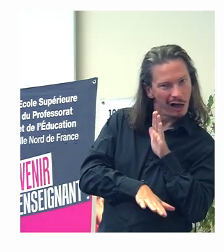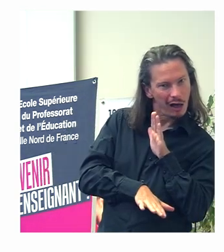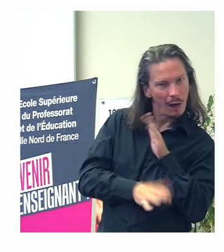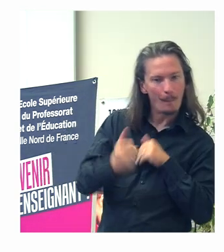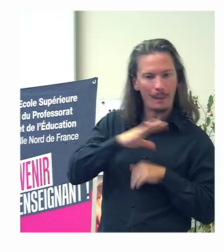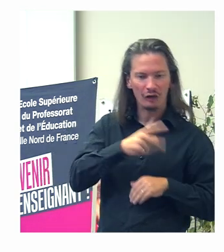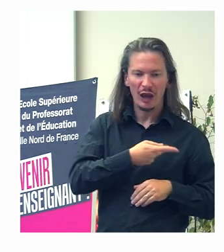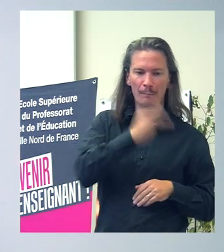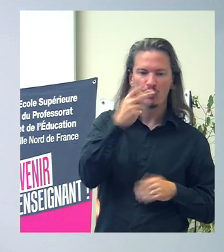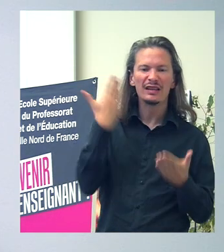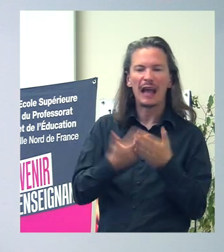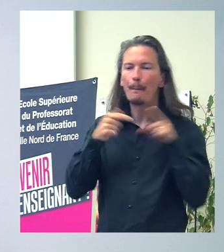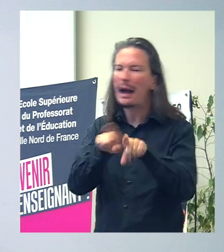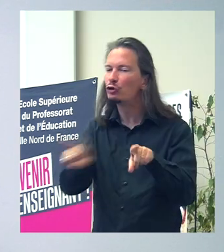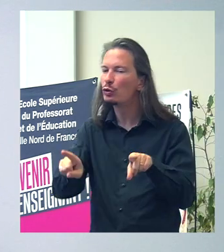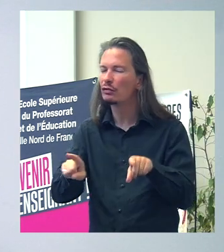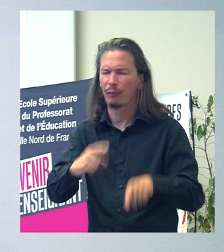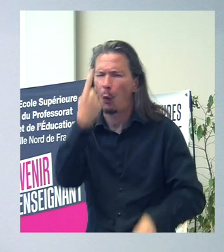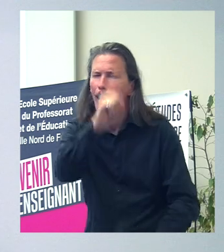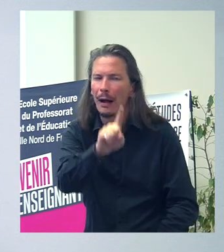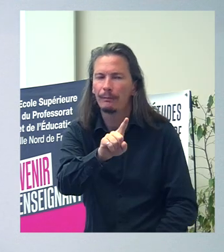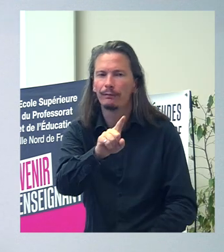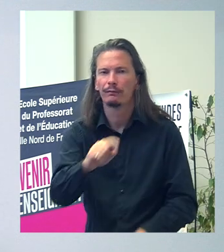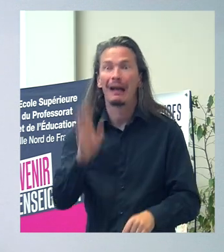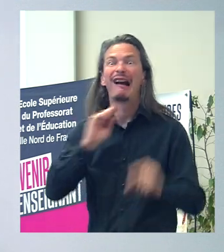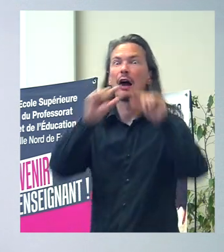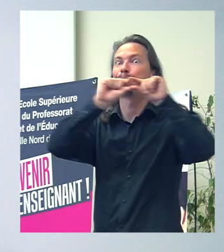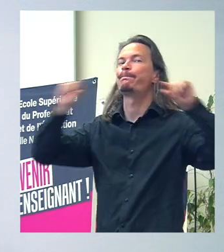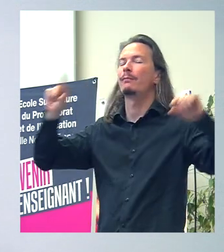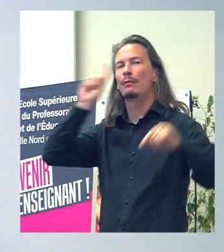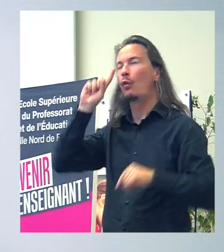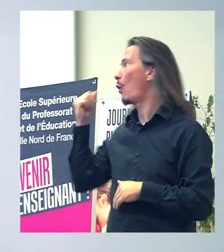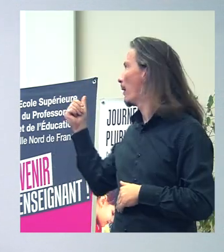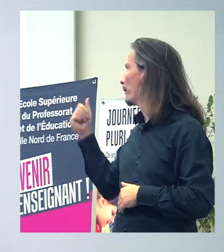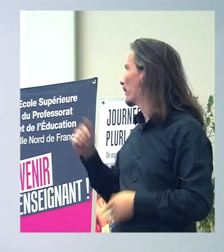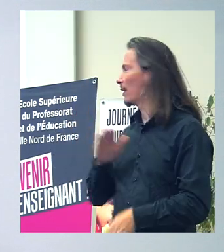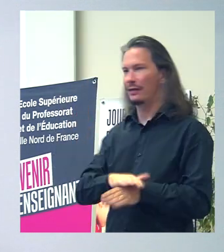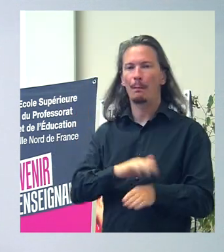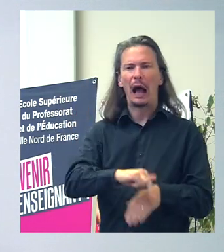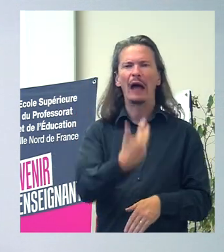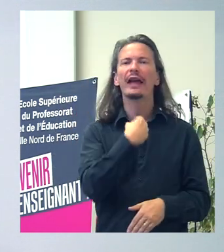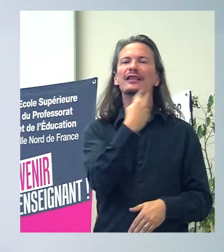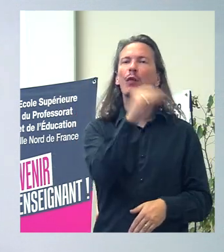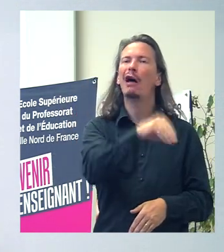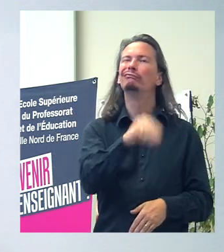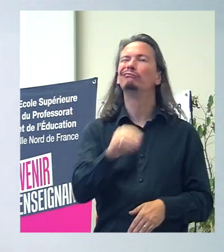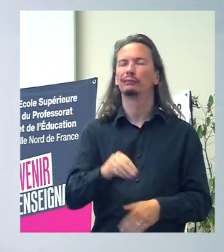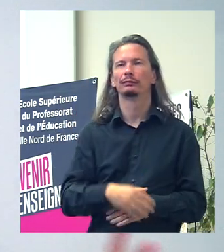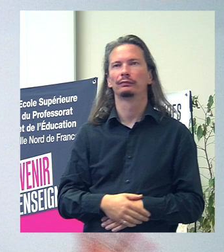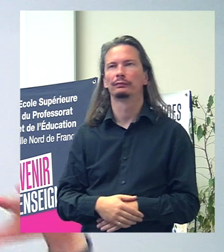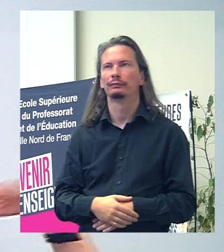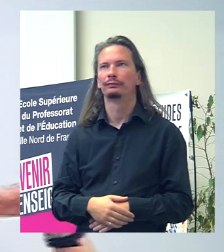tu as plus. Et vous voyez que c'est en gras parce qu'elle avait 13 voix au départ. Et donc, quand